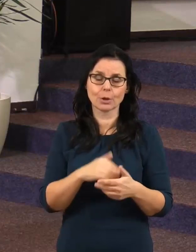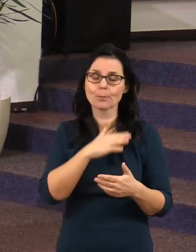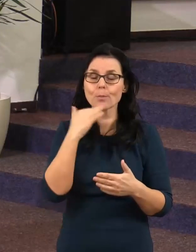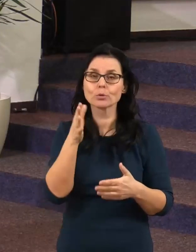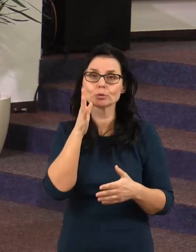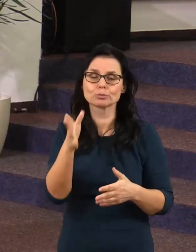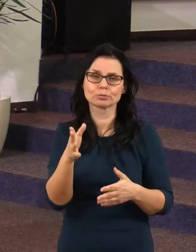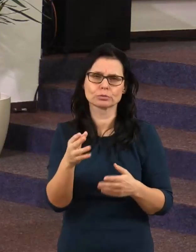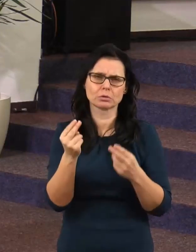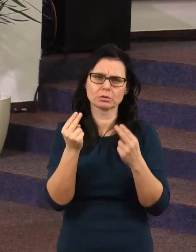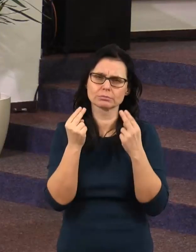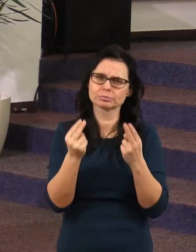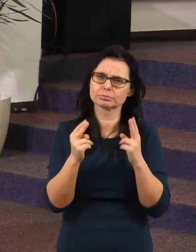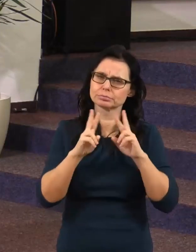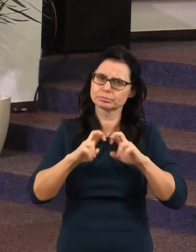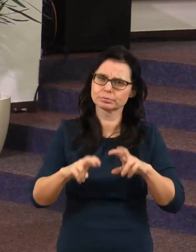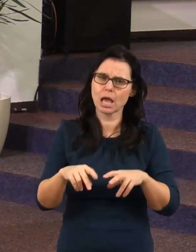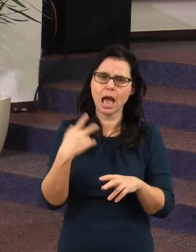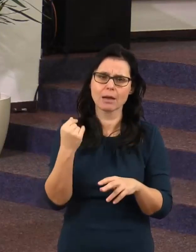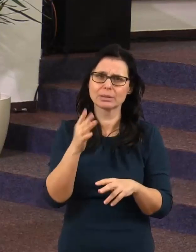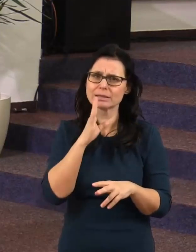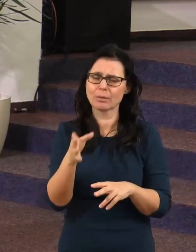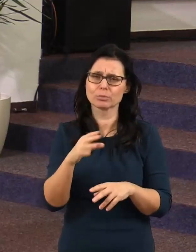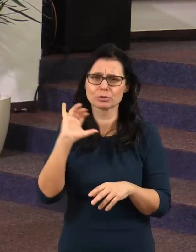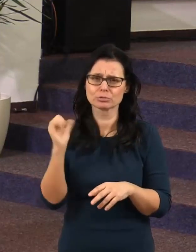záležet na tom, aby nebyli podvedeni.